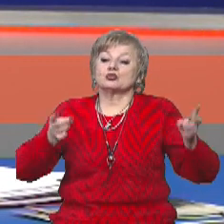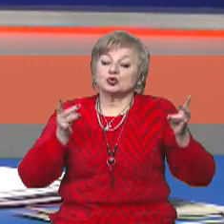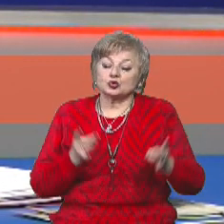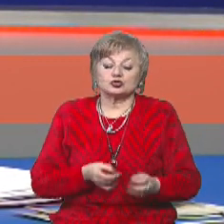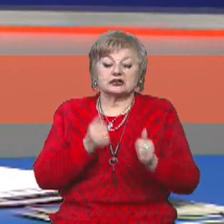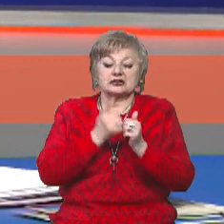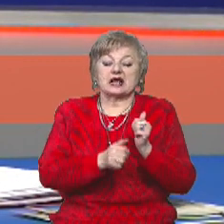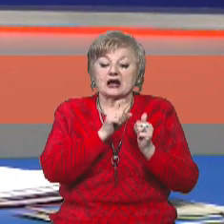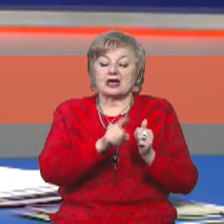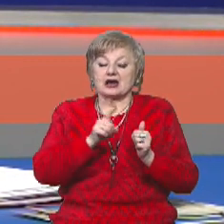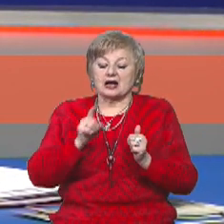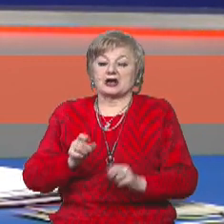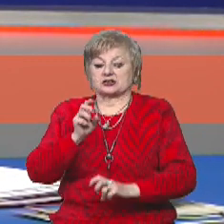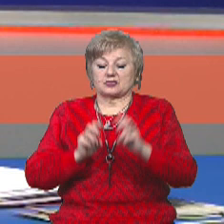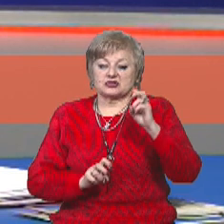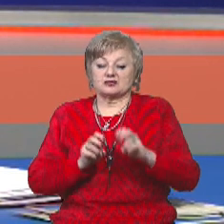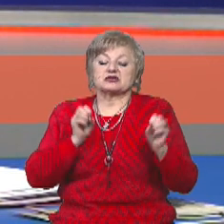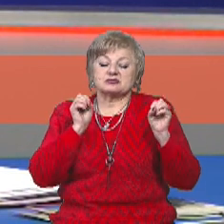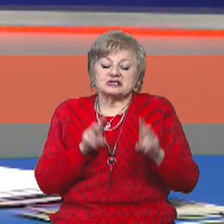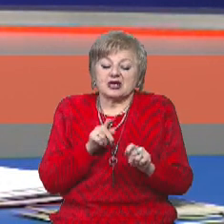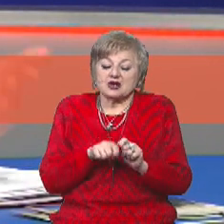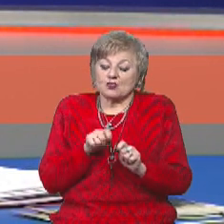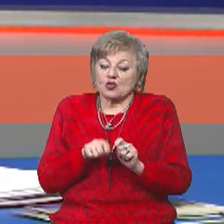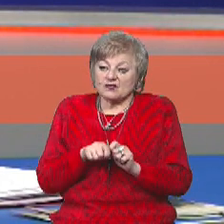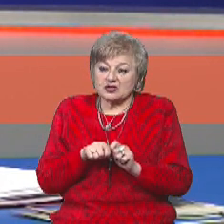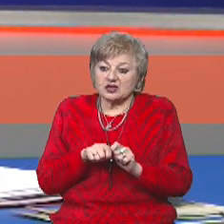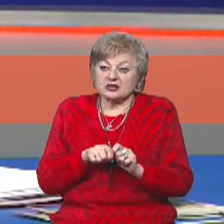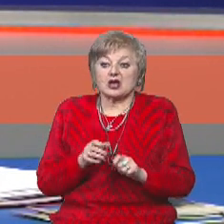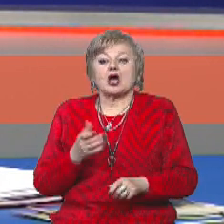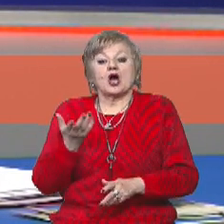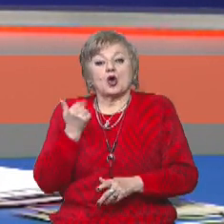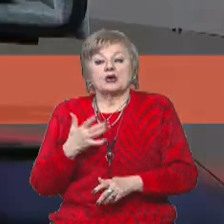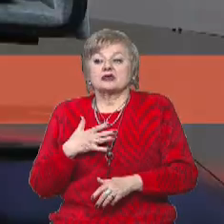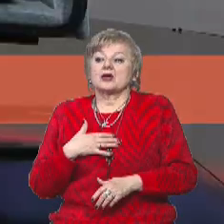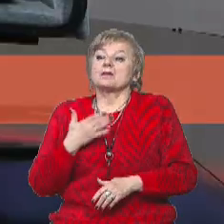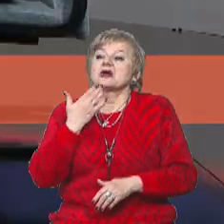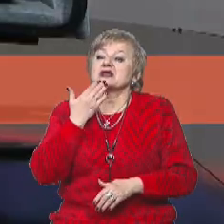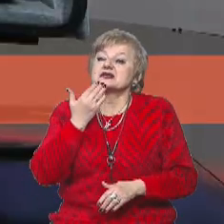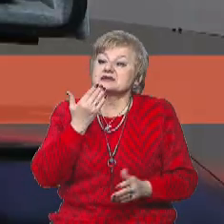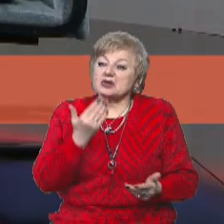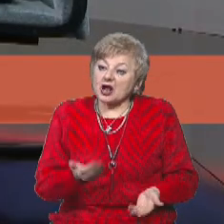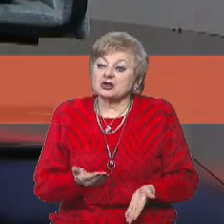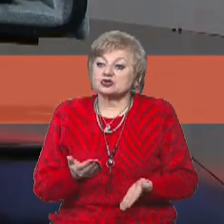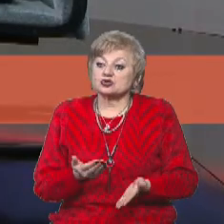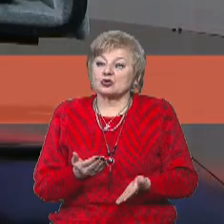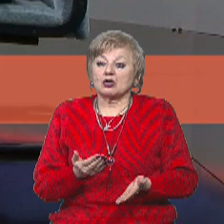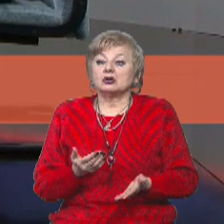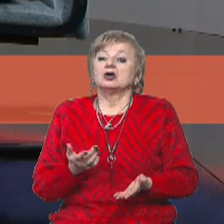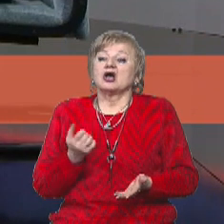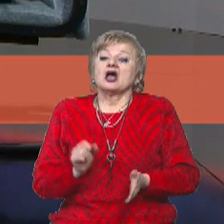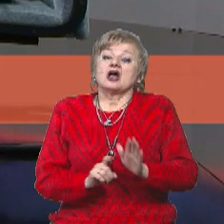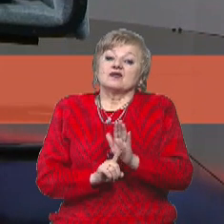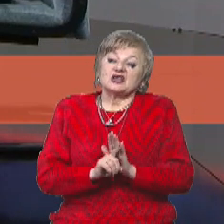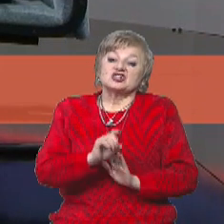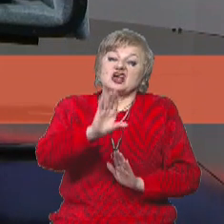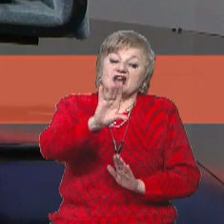свій моніторинг з сертифікованими приборами, але коли ми питаємо, і ДП поліції ми питали, кажуть, моніторинг. Спочатку